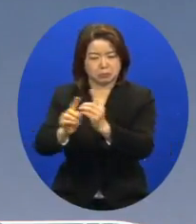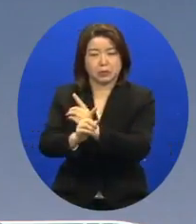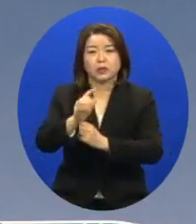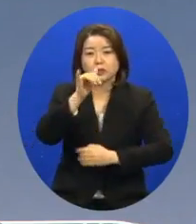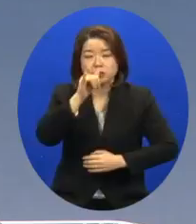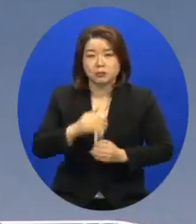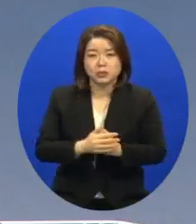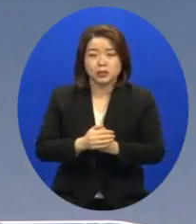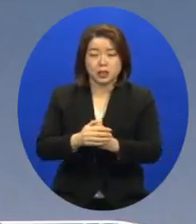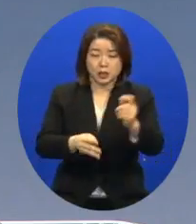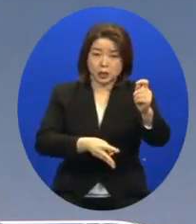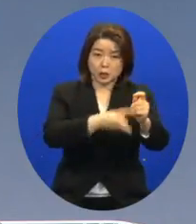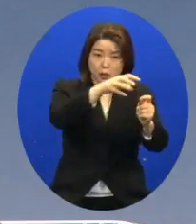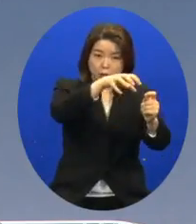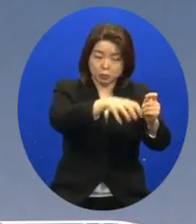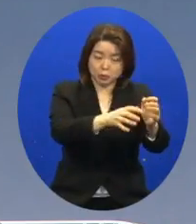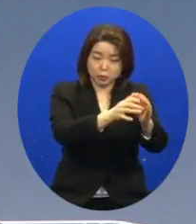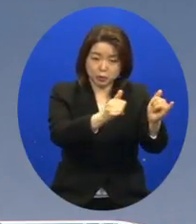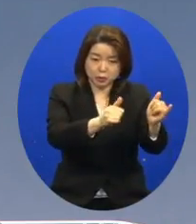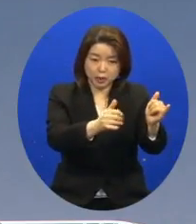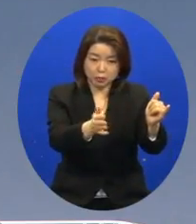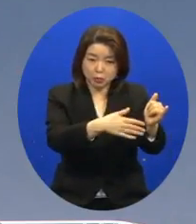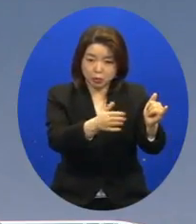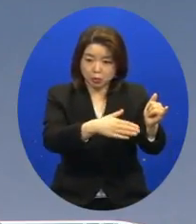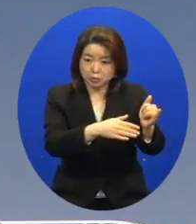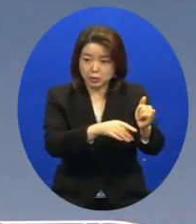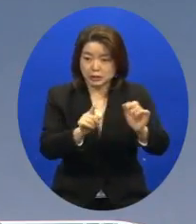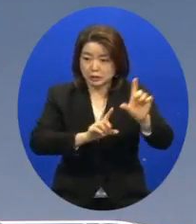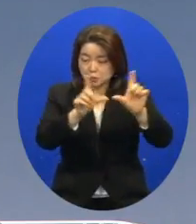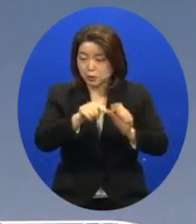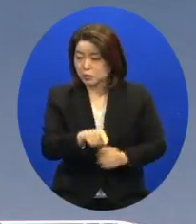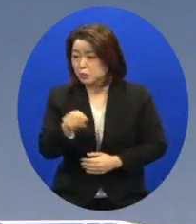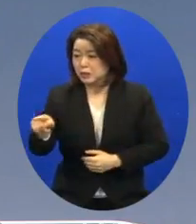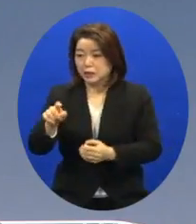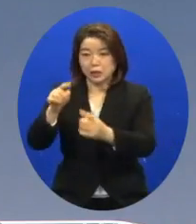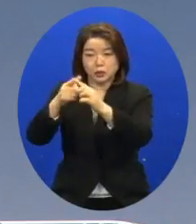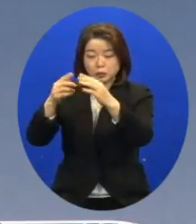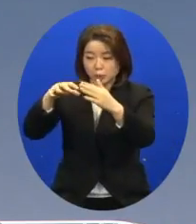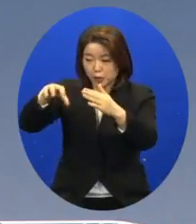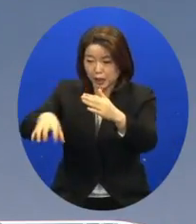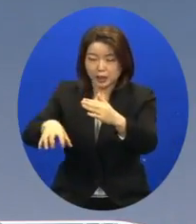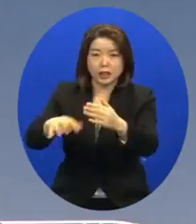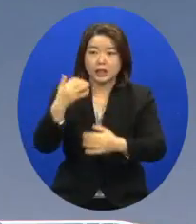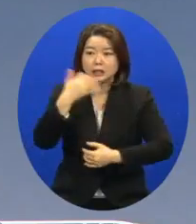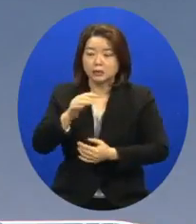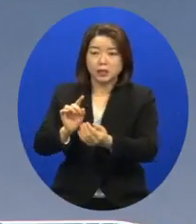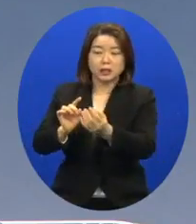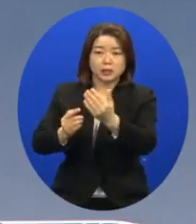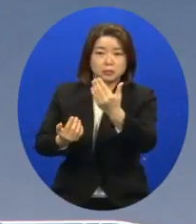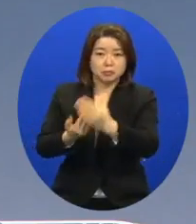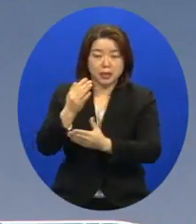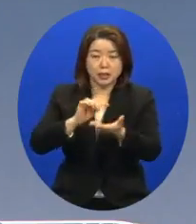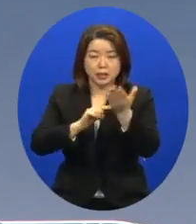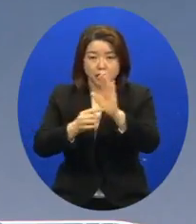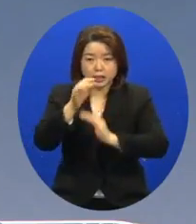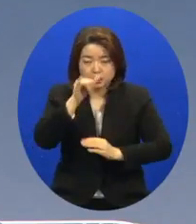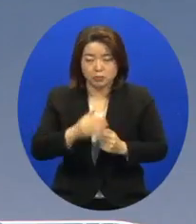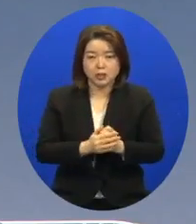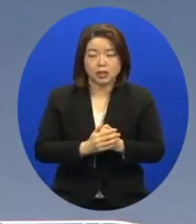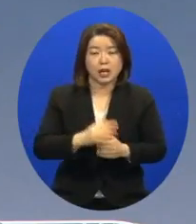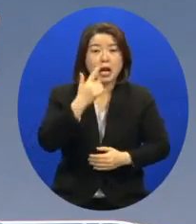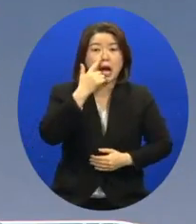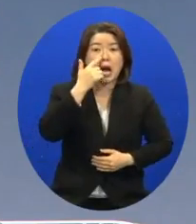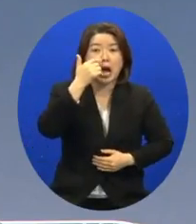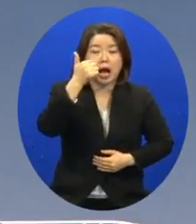사람들에게 조차 잊지 않았던 일이 그들에게 다 타 나기 시작했습니다 아버지의 아내와 함께